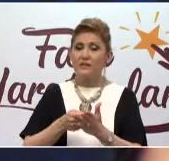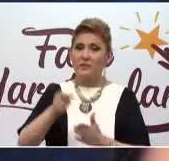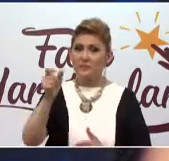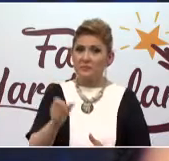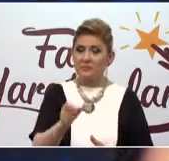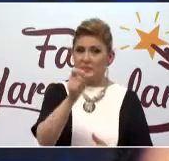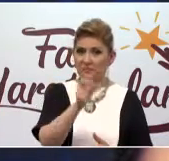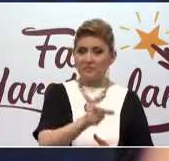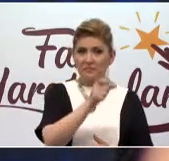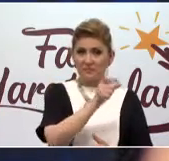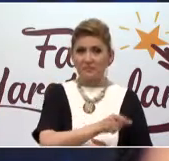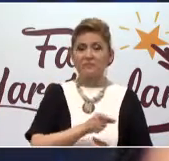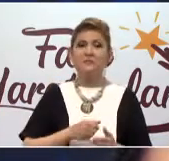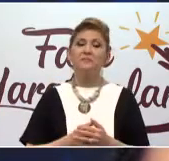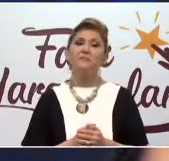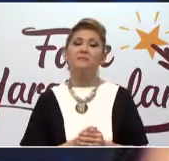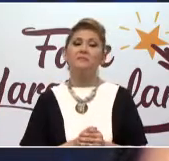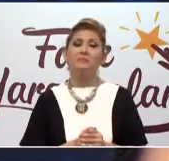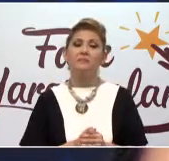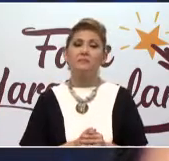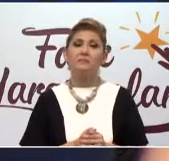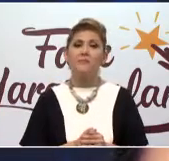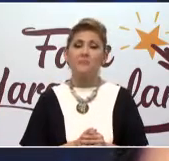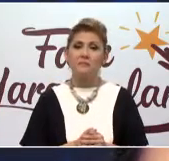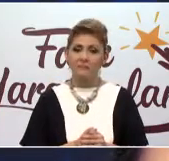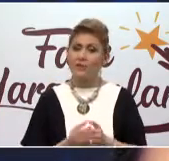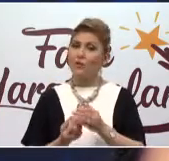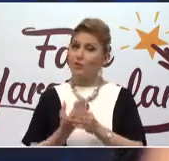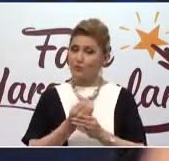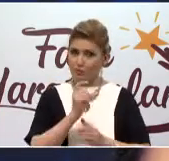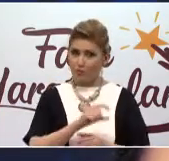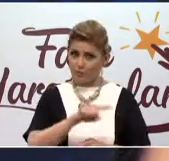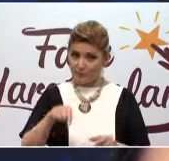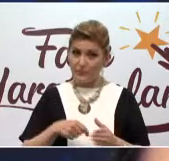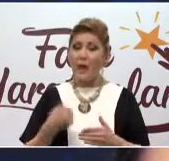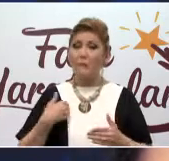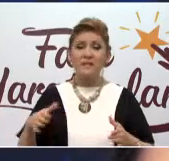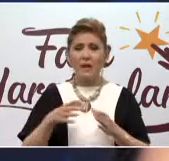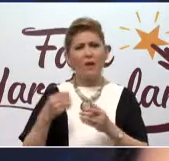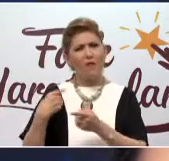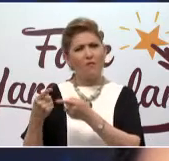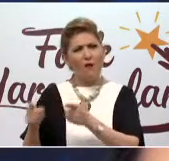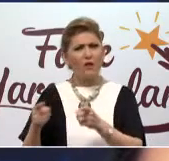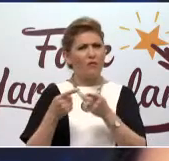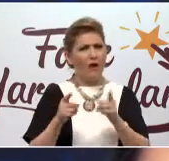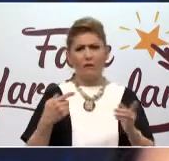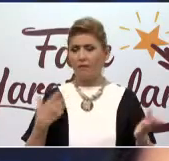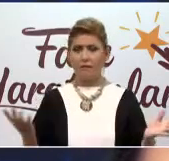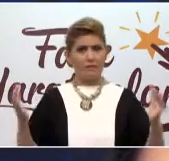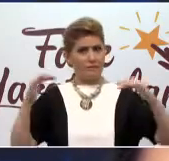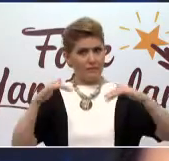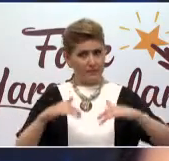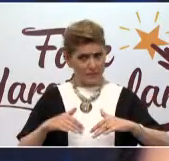Elif Kalan, Güler Altınsoy ve İlksen Başarır diğer kurucularımız. Biz hepimiz farklı sektörlerden aslında bir araya